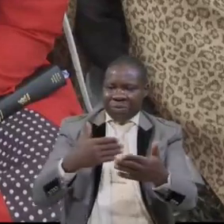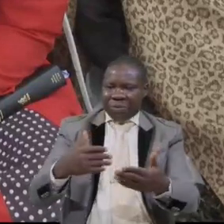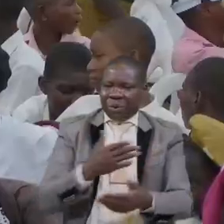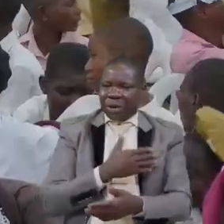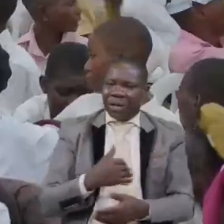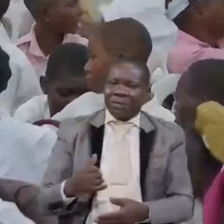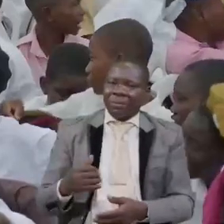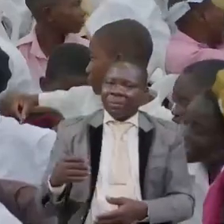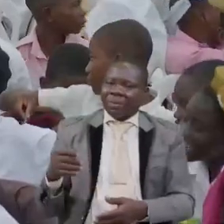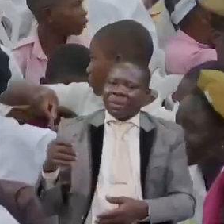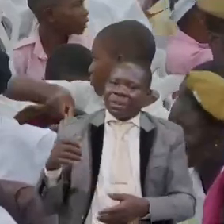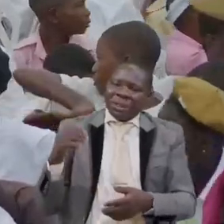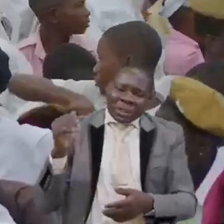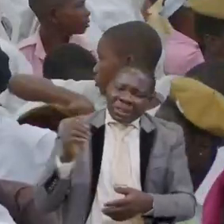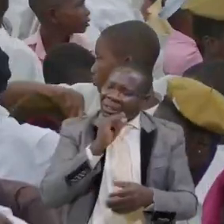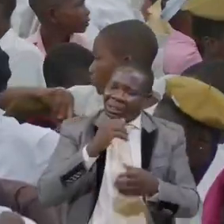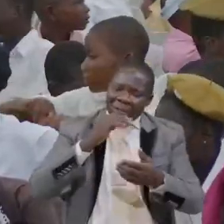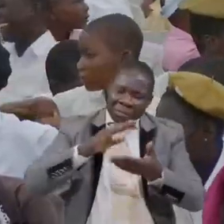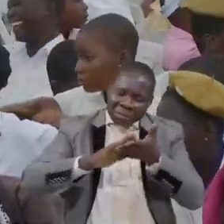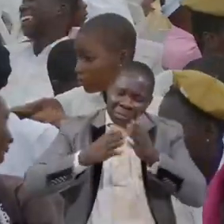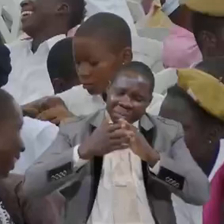il est patient.